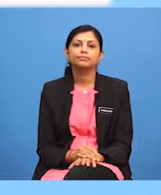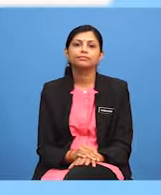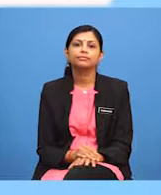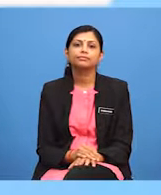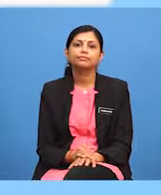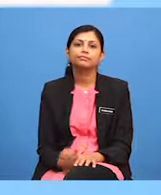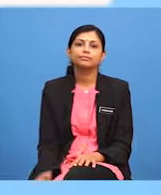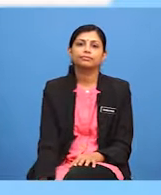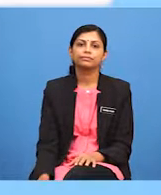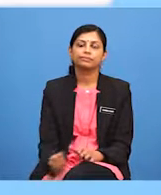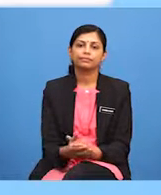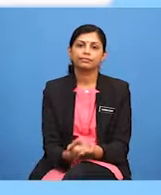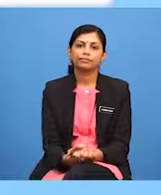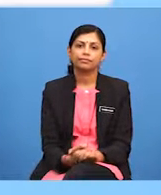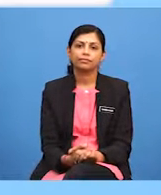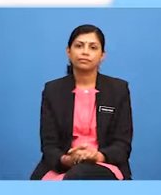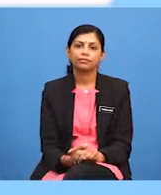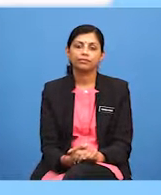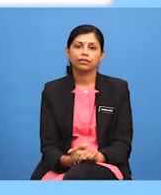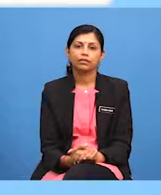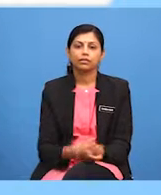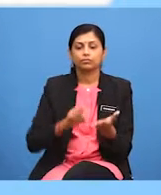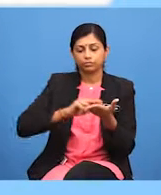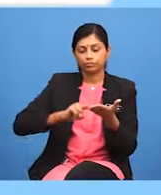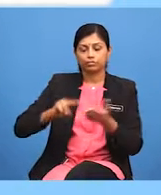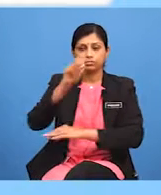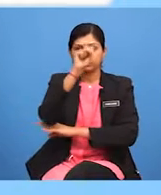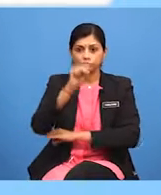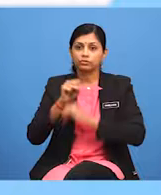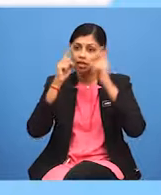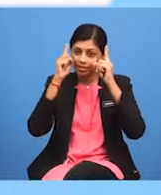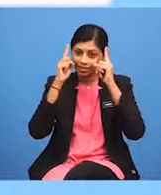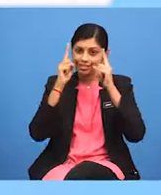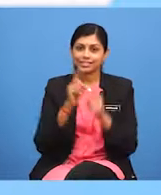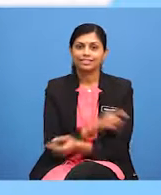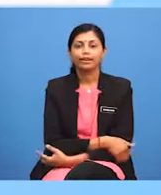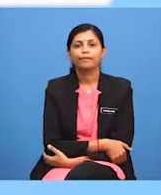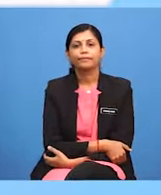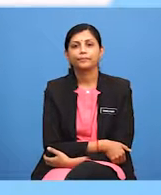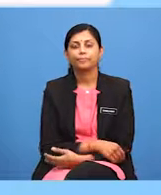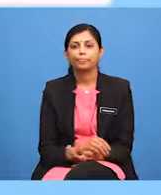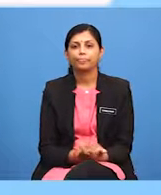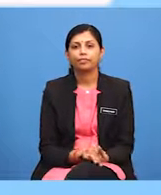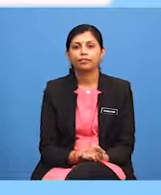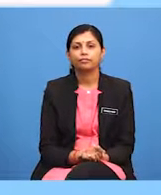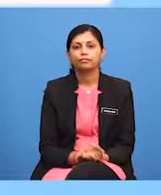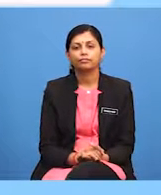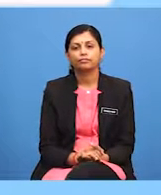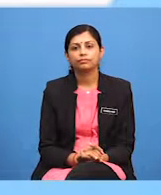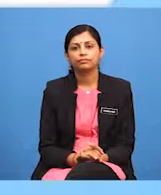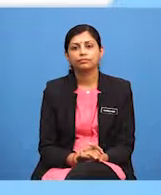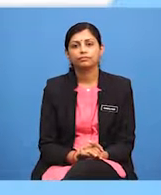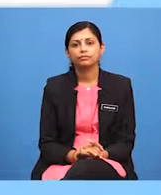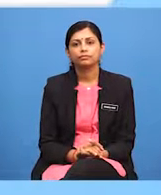Rajah menunjukkan seorang murid yang mempunyai berat badan 400